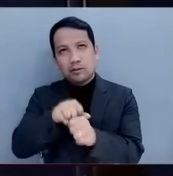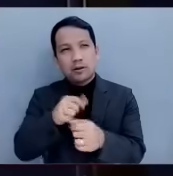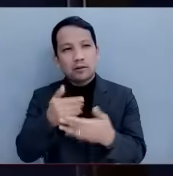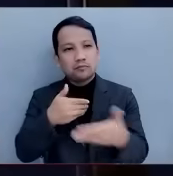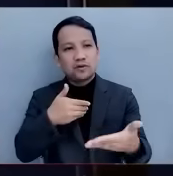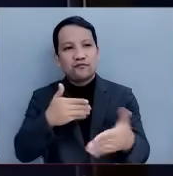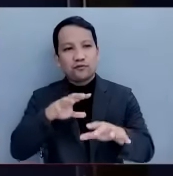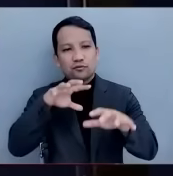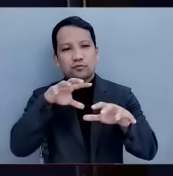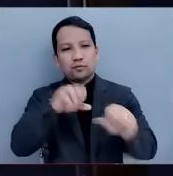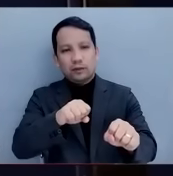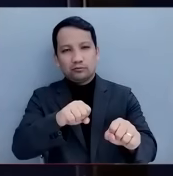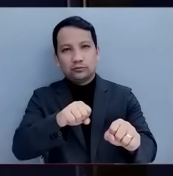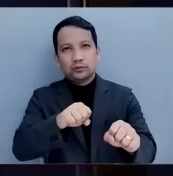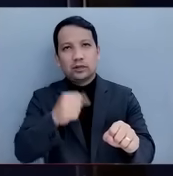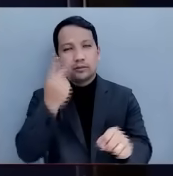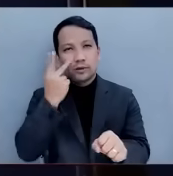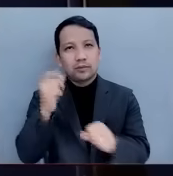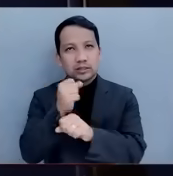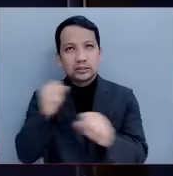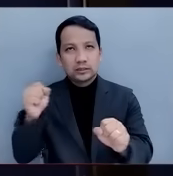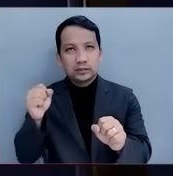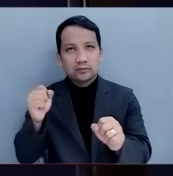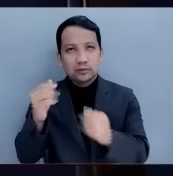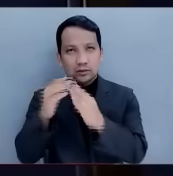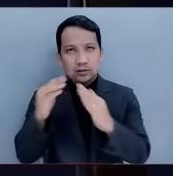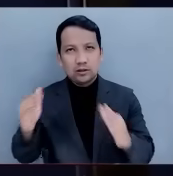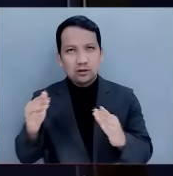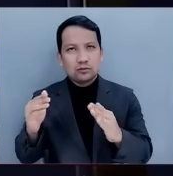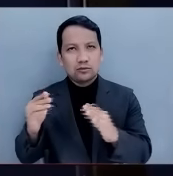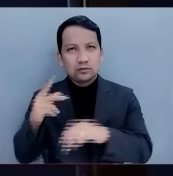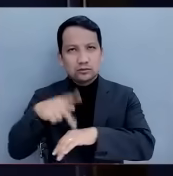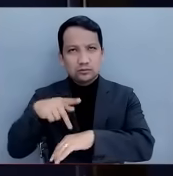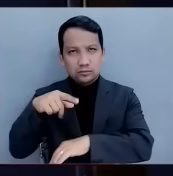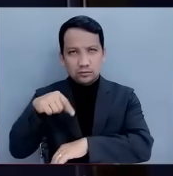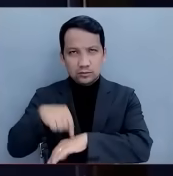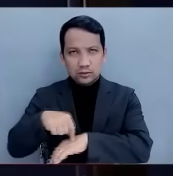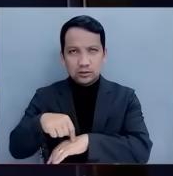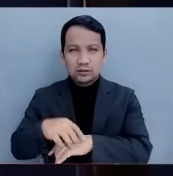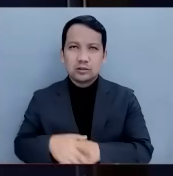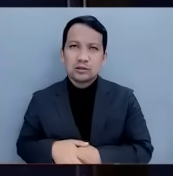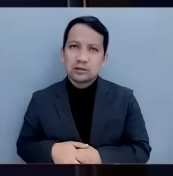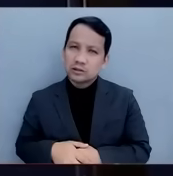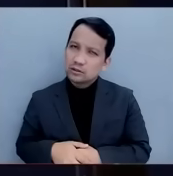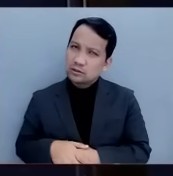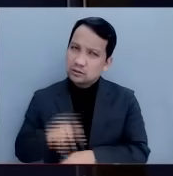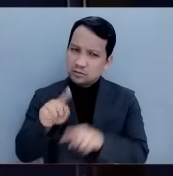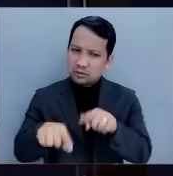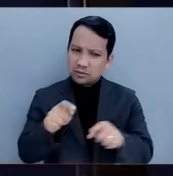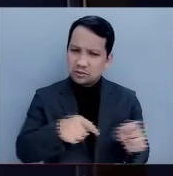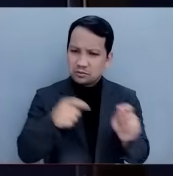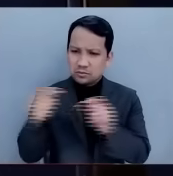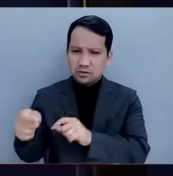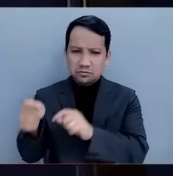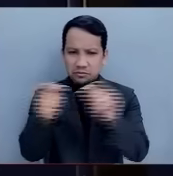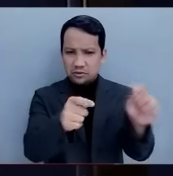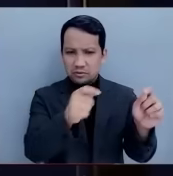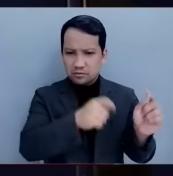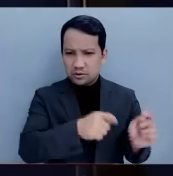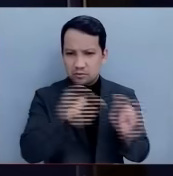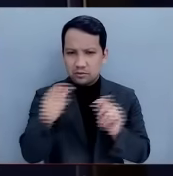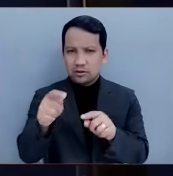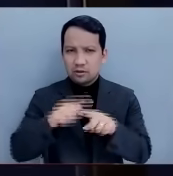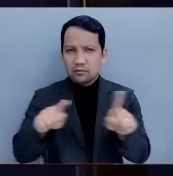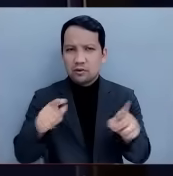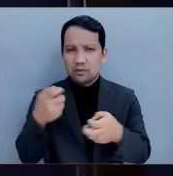hapon sa kanilang safe house sa Parañaque. They've been transferring from different places kaya it is a very